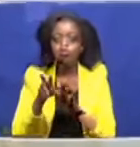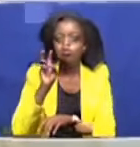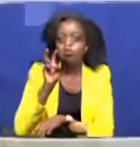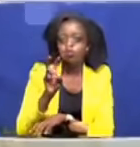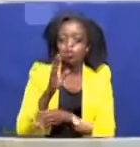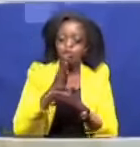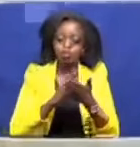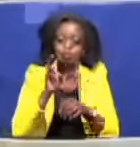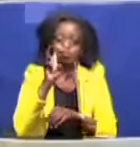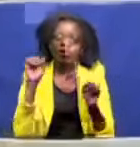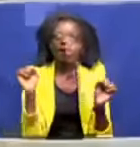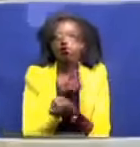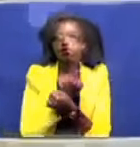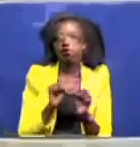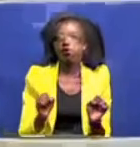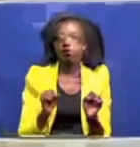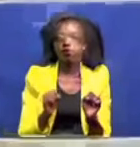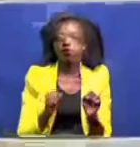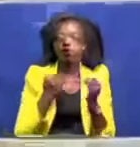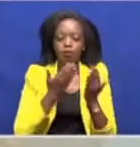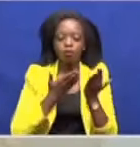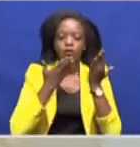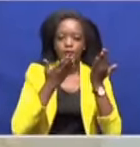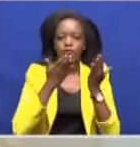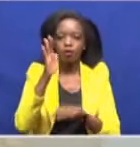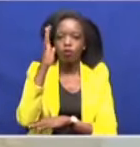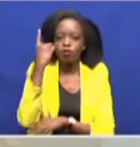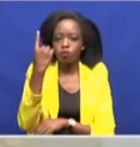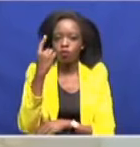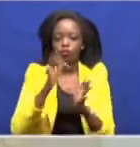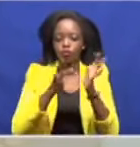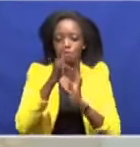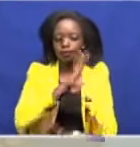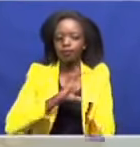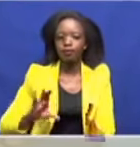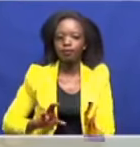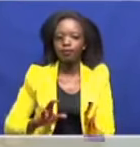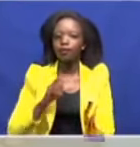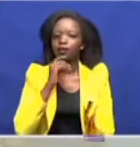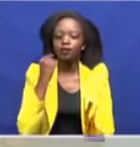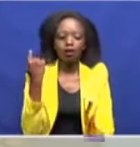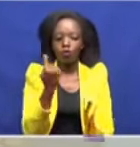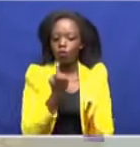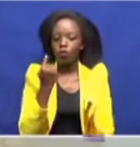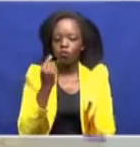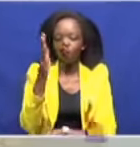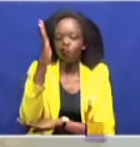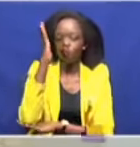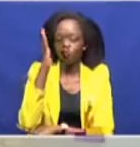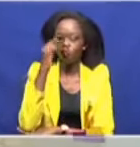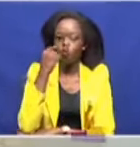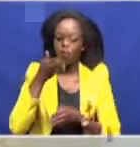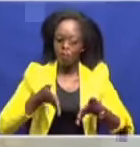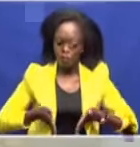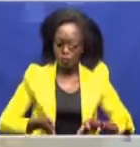na visivyoonekana. Nasadiki kwa Bwana mmoja Yesu Kristo, mwana wa pekee wa Mungu,